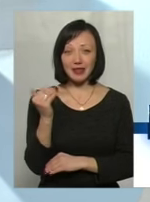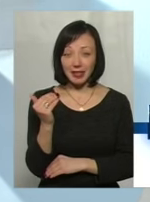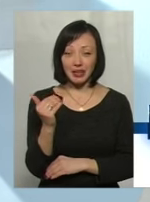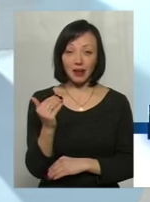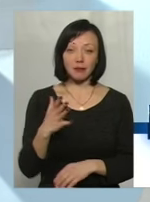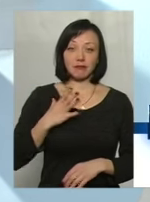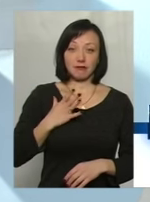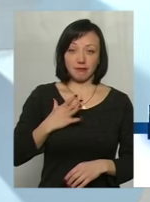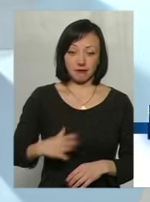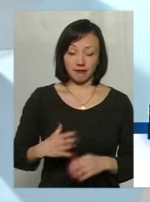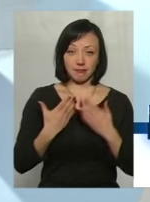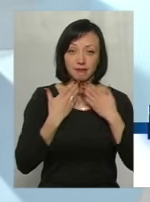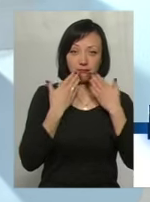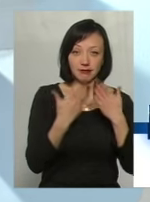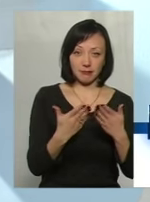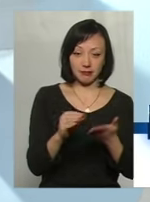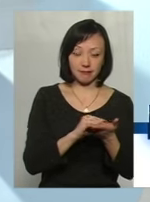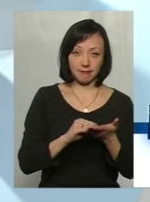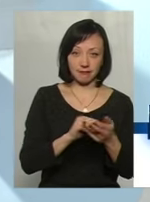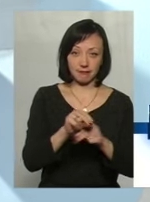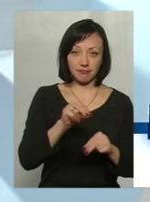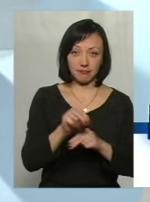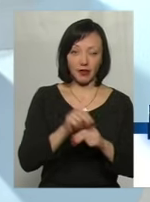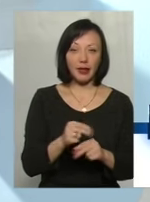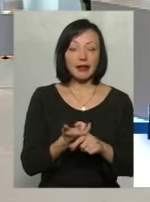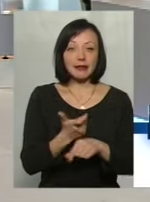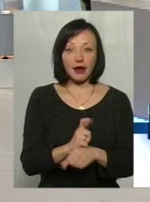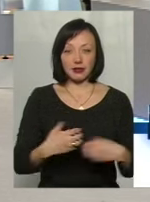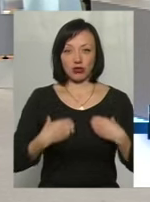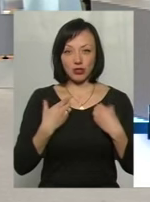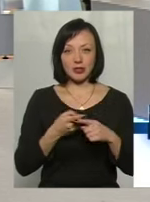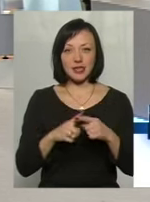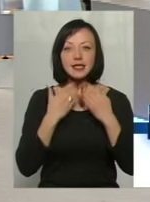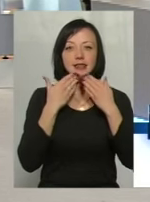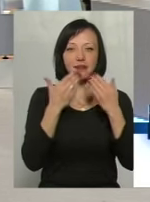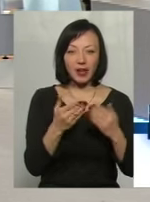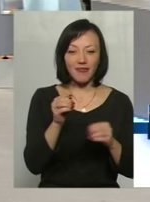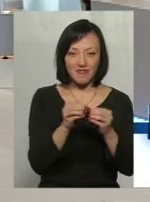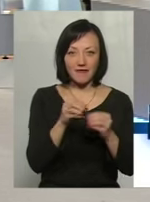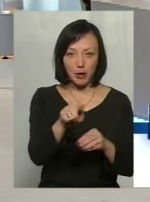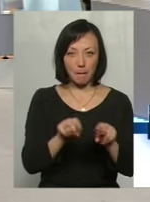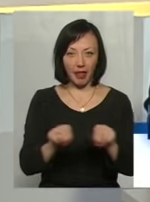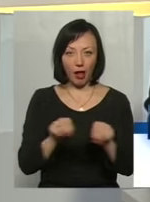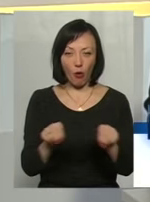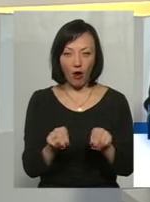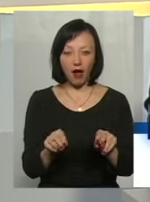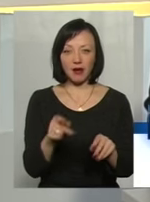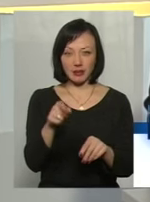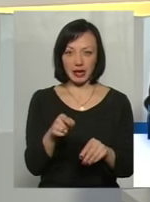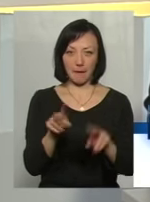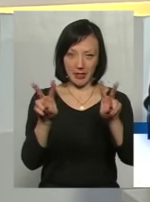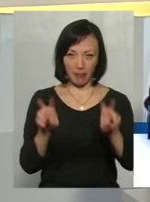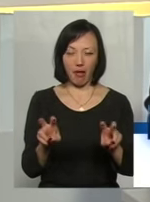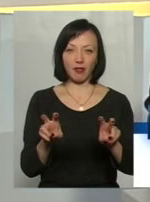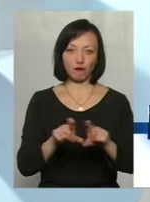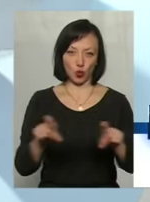батьки змушені звертатись по репетиторство, і найстрашніше, коли це звернення саме до того ж педагога, який викладає цей же